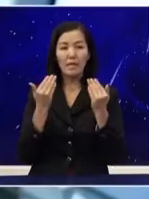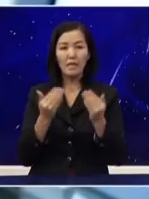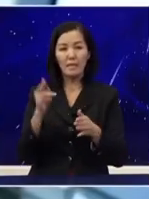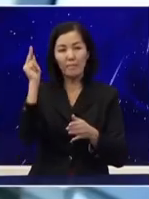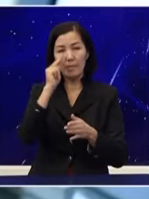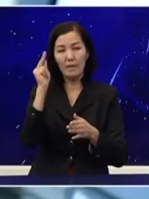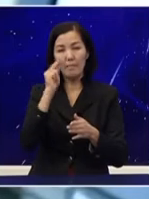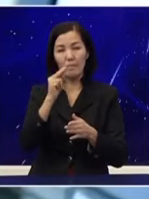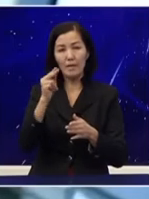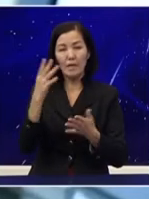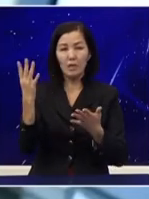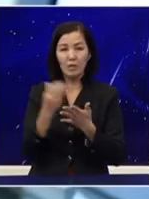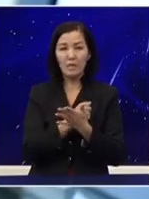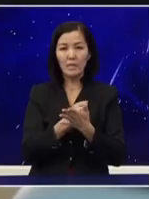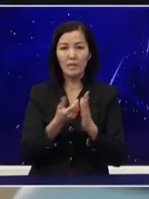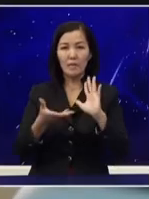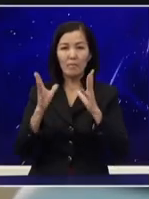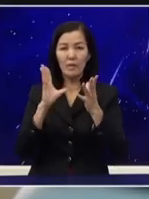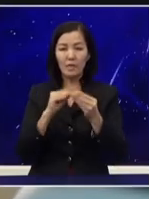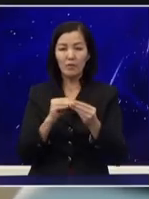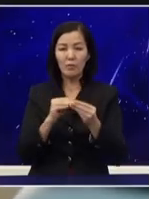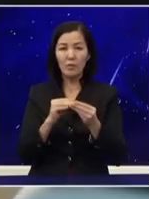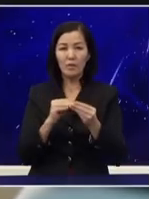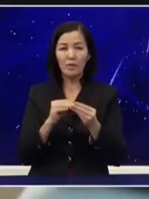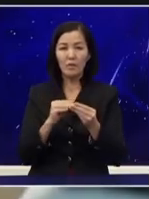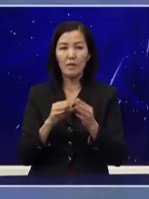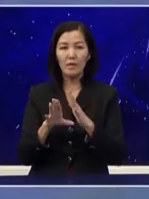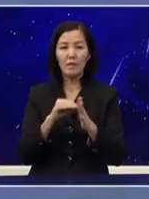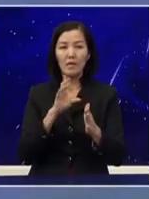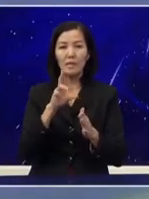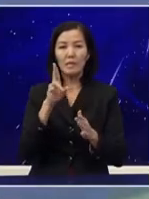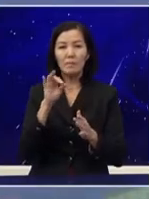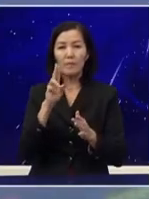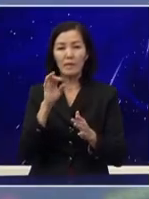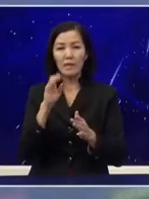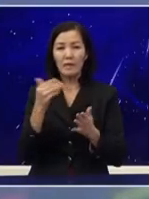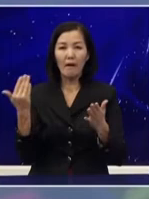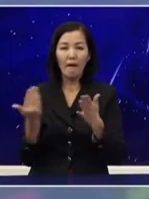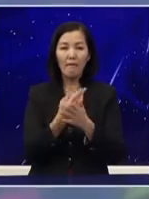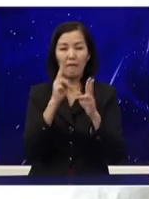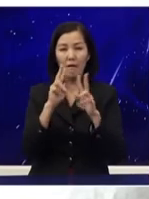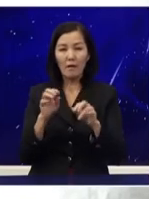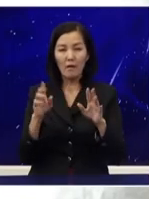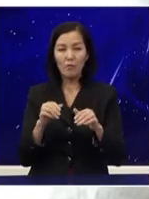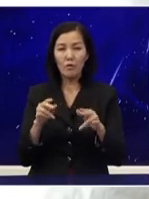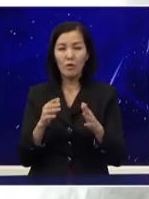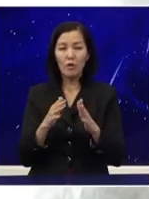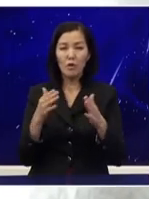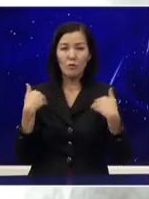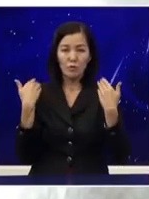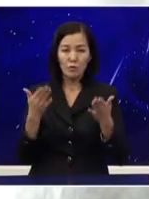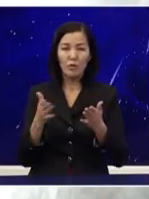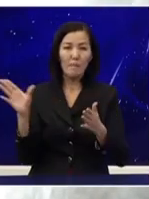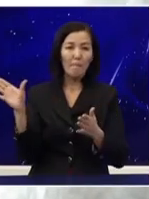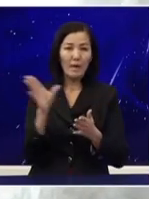беру жетістіктерінің мониторинг атты жаңа модельді мәжіліс спикері Нұрлан Нығматулин қайта қарауды сұрады. Төрағаның пікірінше,